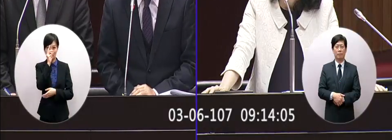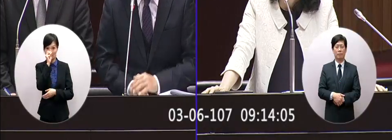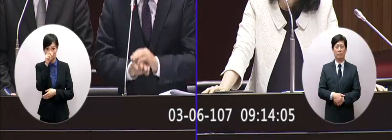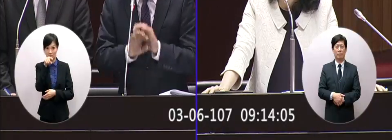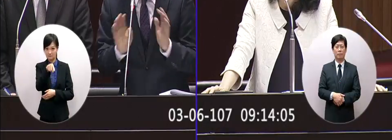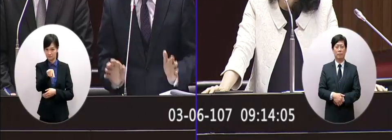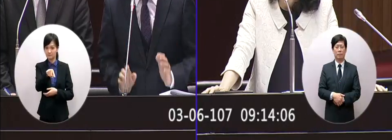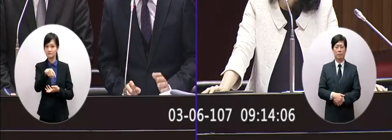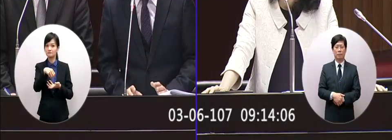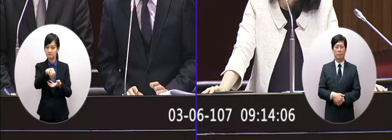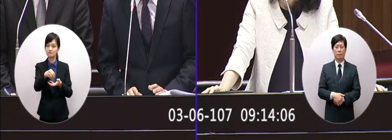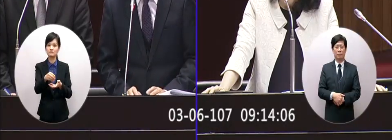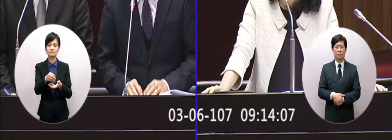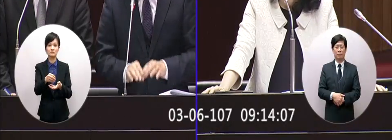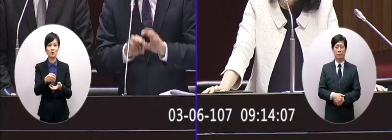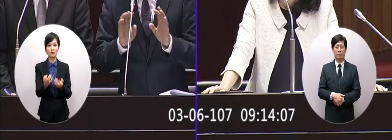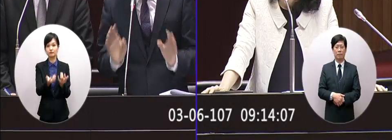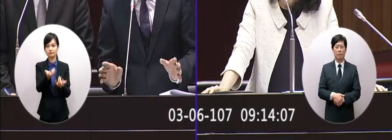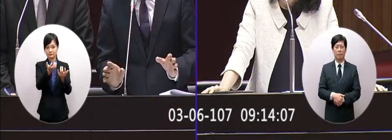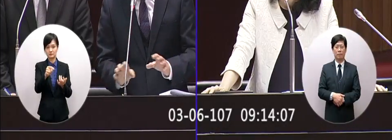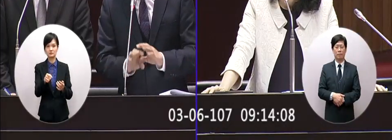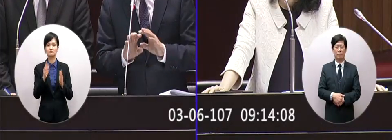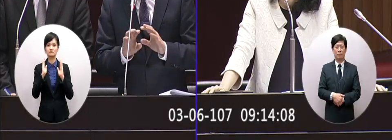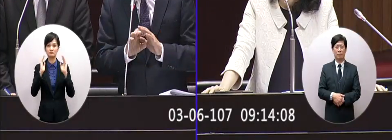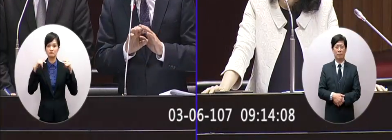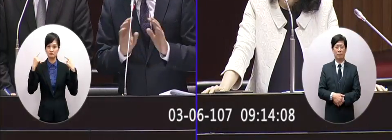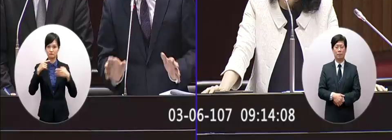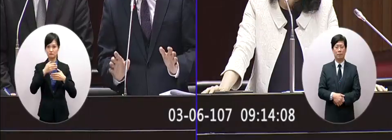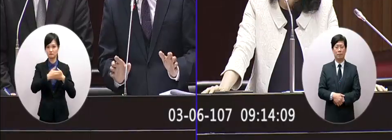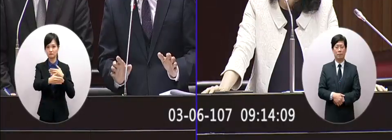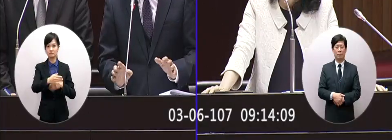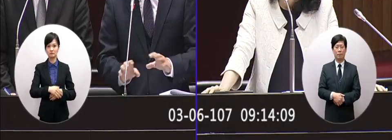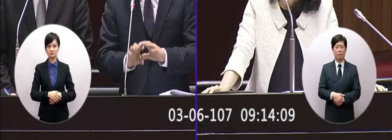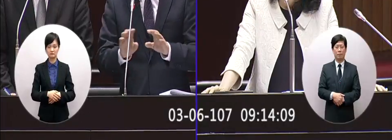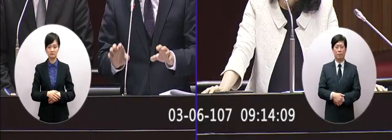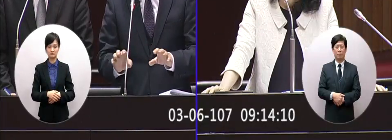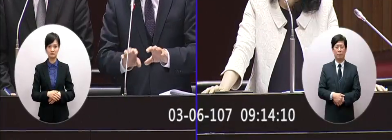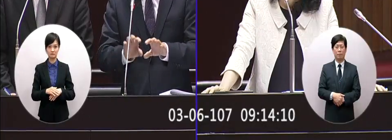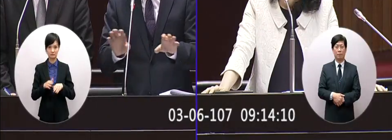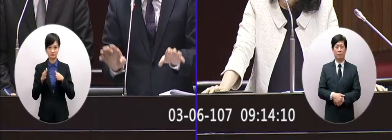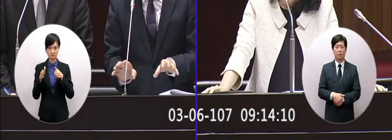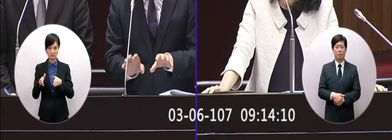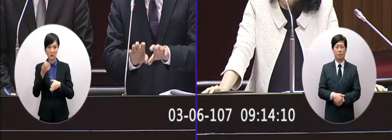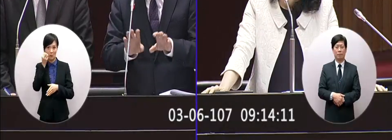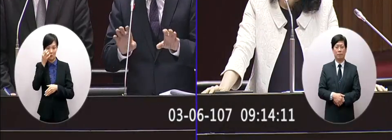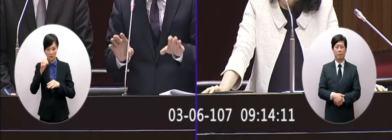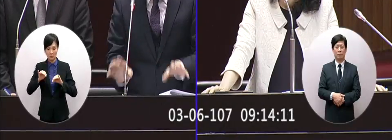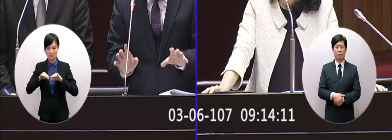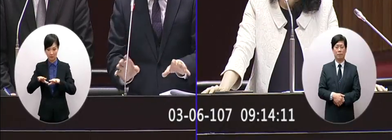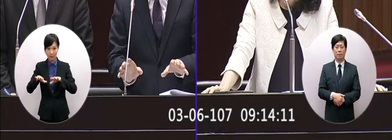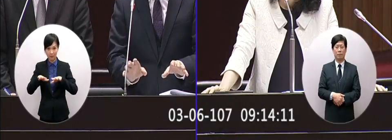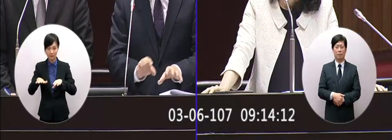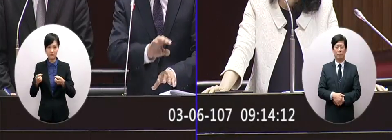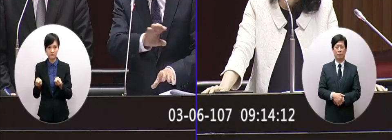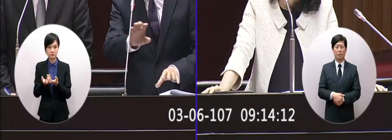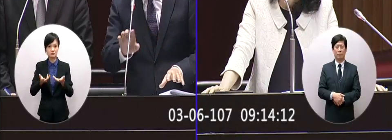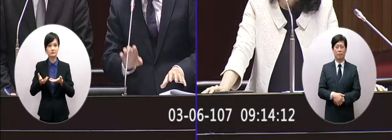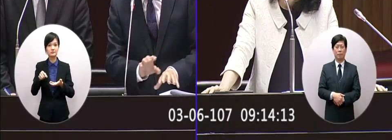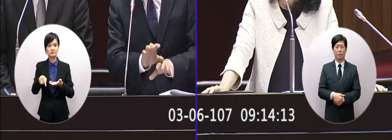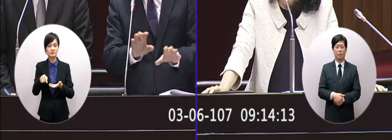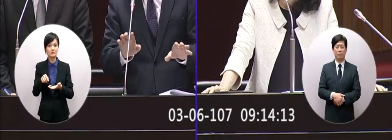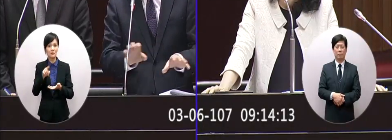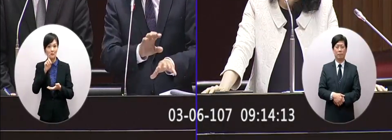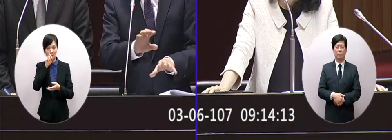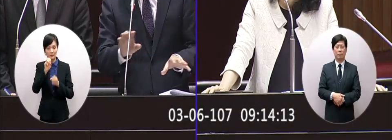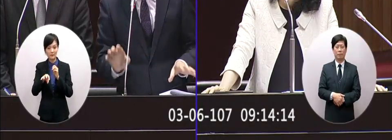泽，这是正常的状况。那在这一次的灾害的状况，我们是先就有的部分，大的部分周